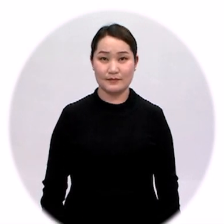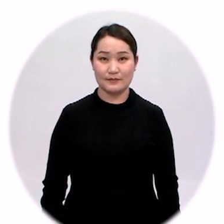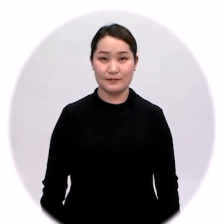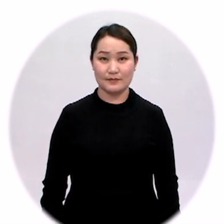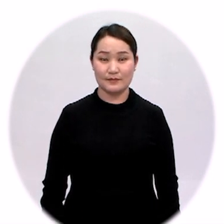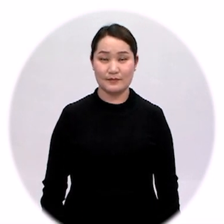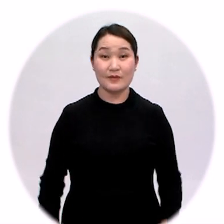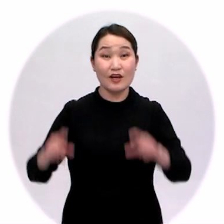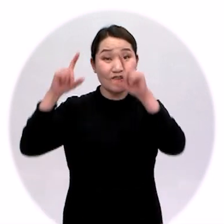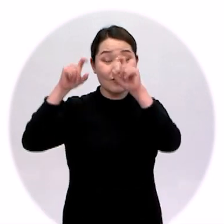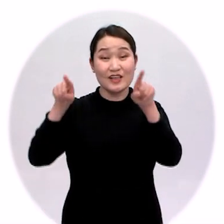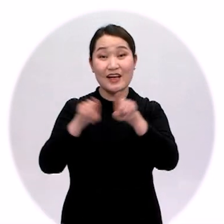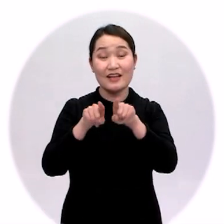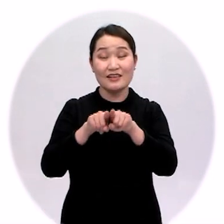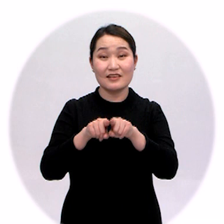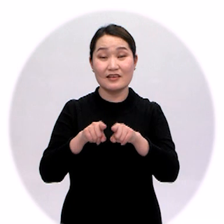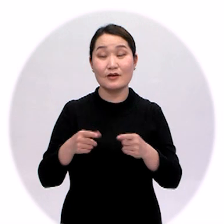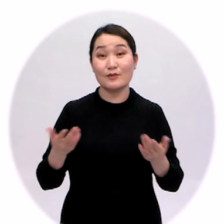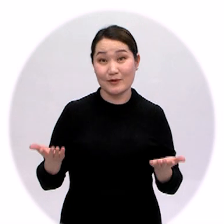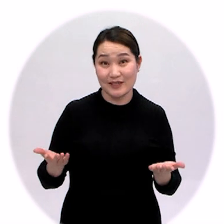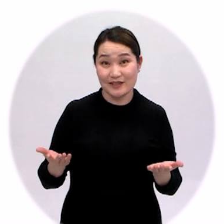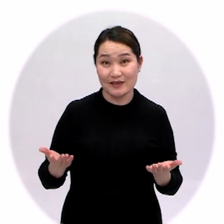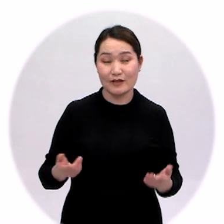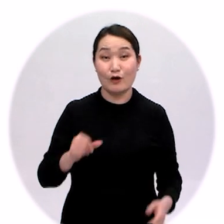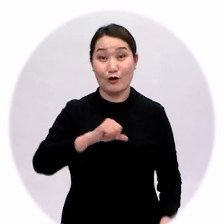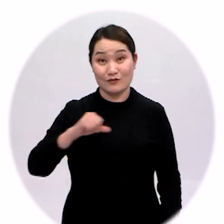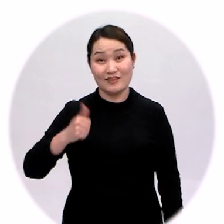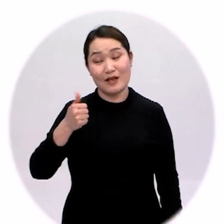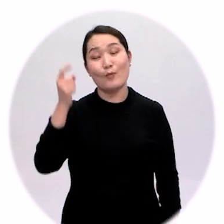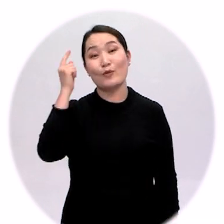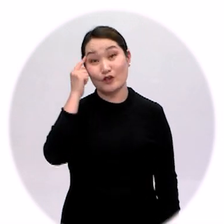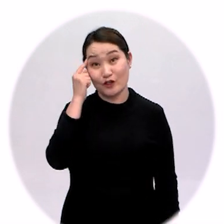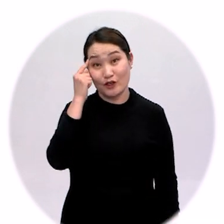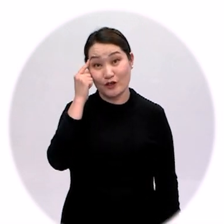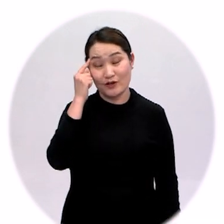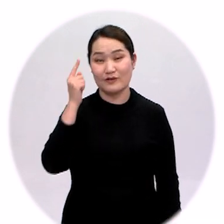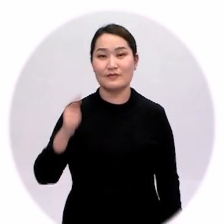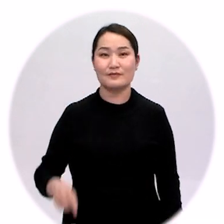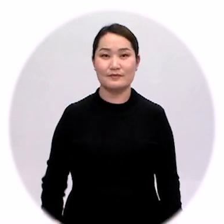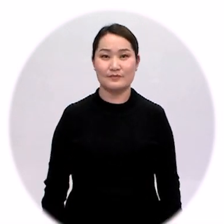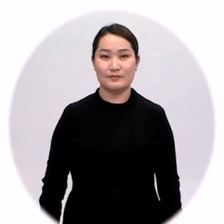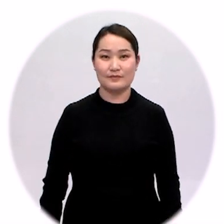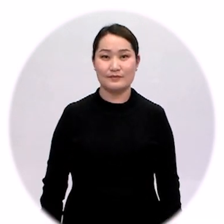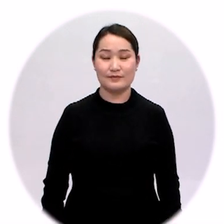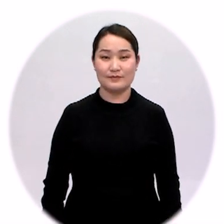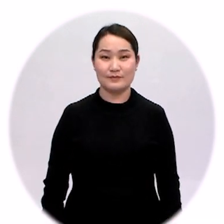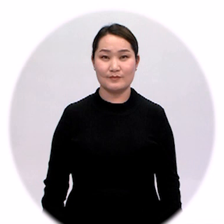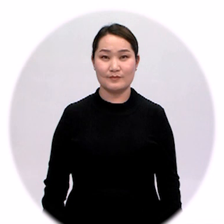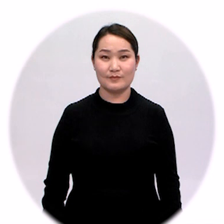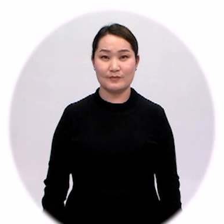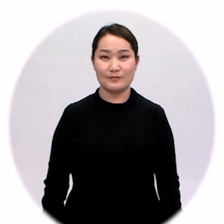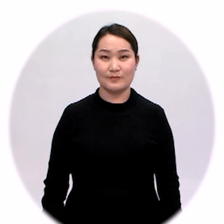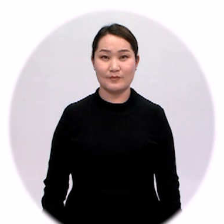үсэг маань юутай төстэй харагдаж байна? Та нар төсөөлөн бодоорой. За багш нь дэлгэцэнд мөн